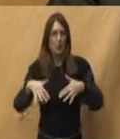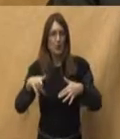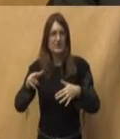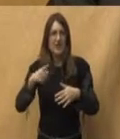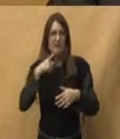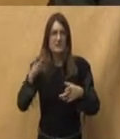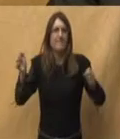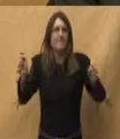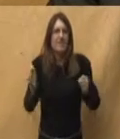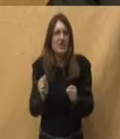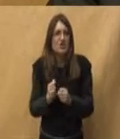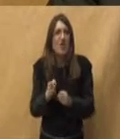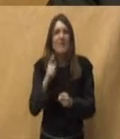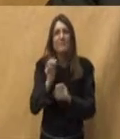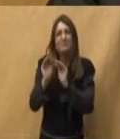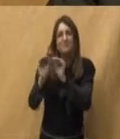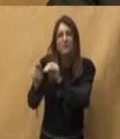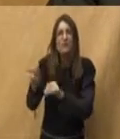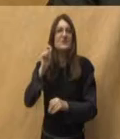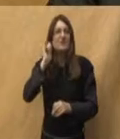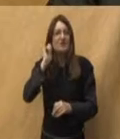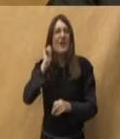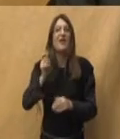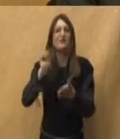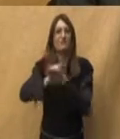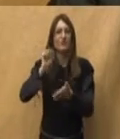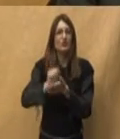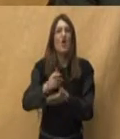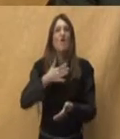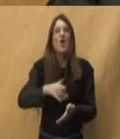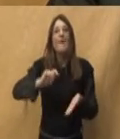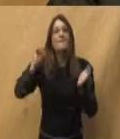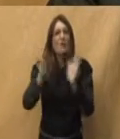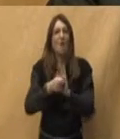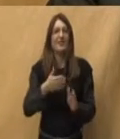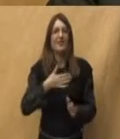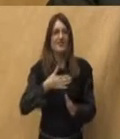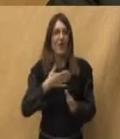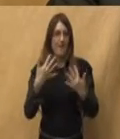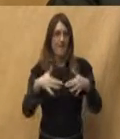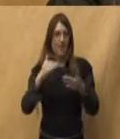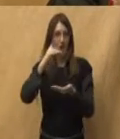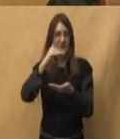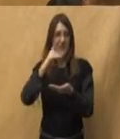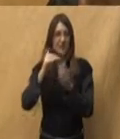mršavljenje koja podilazi ženama u ženskim časopisima da bi prodala svoje proizvode.